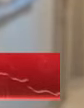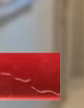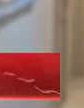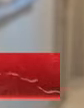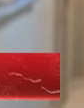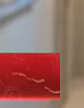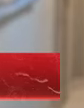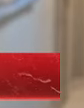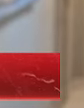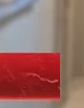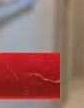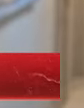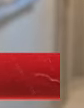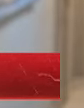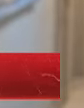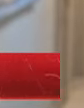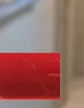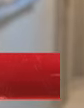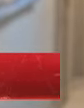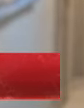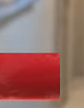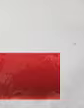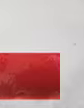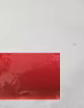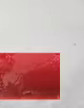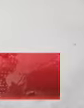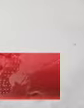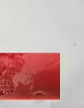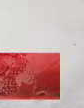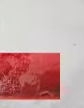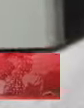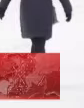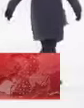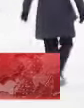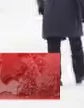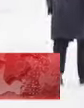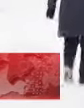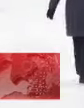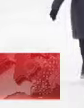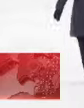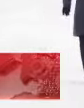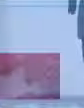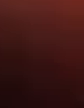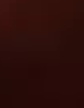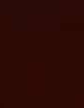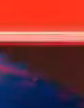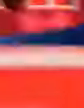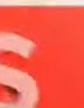сельского района, труп, который обнаружен в собственном доме после пожара. Что на самом деле стало причиной гибели женщины?